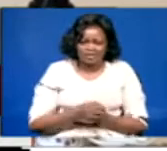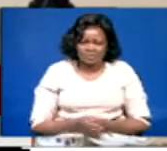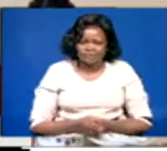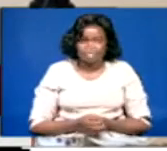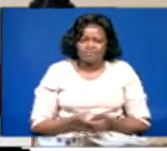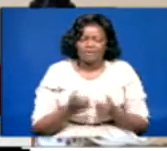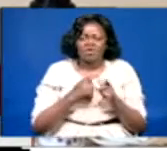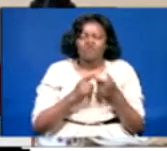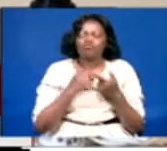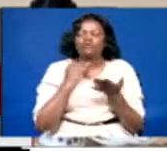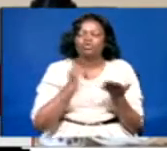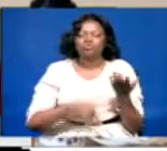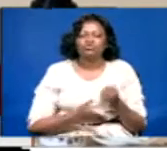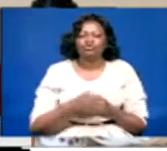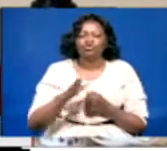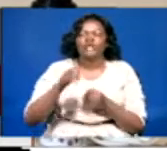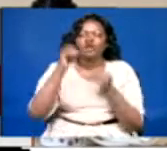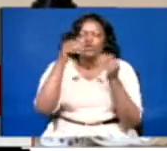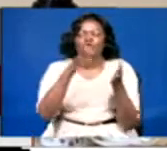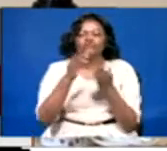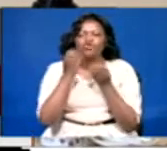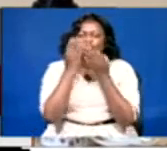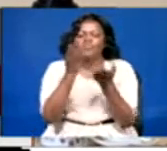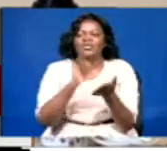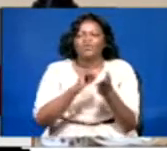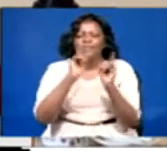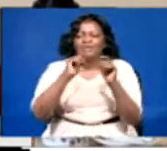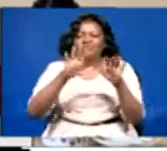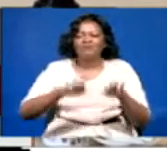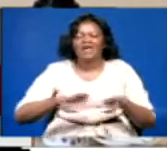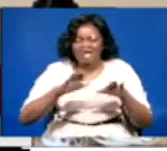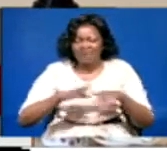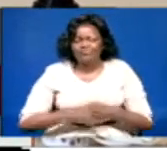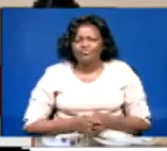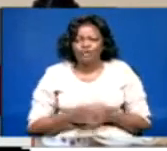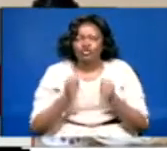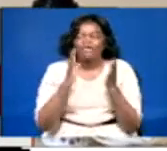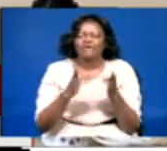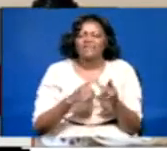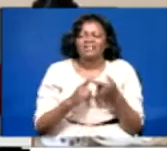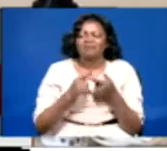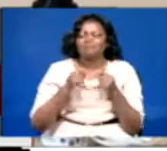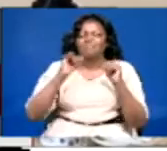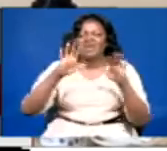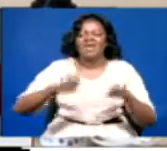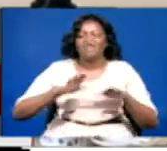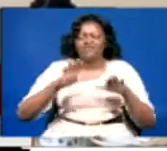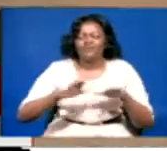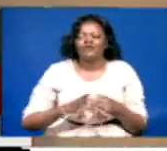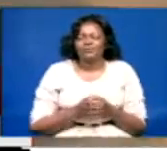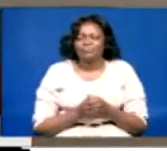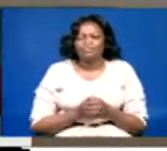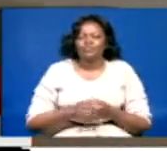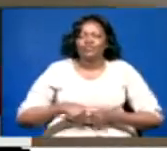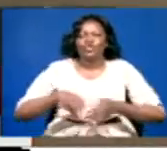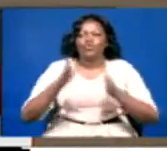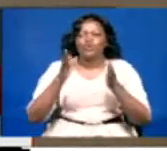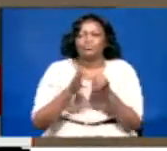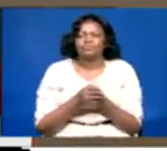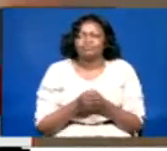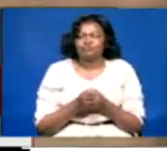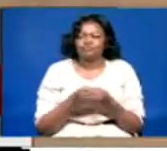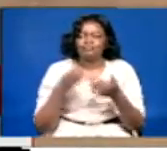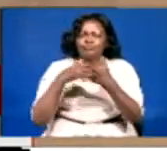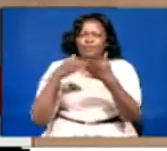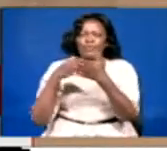tu nichukue nafasi hii niwaambie mambo ya kuwa careful the drivers, just be careful along the road. Vizuizi